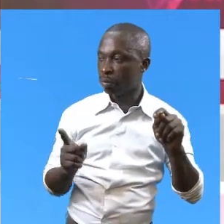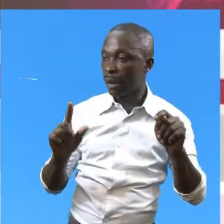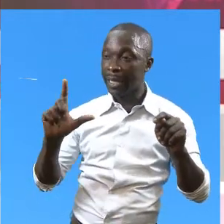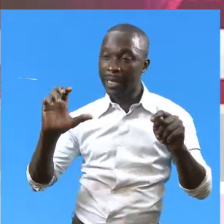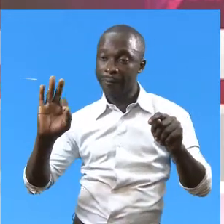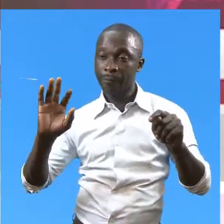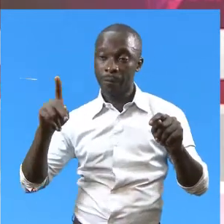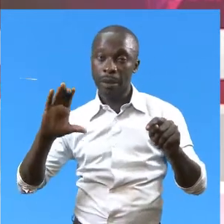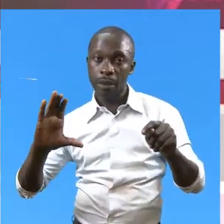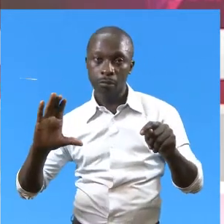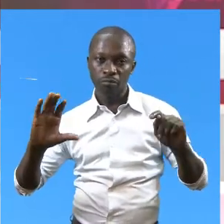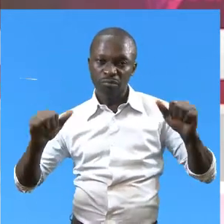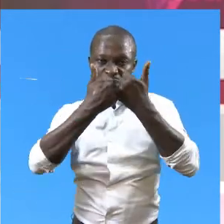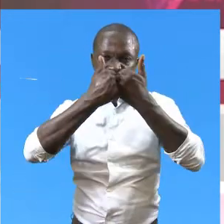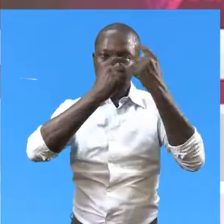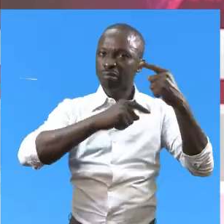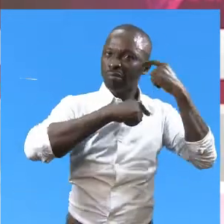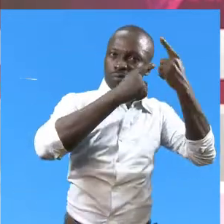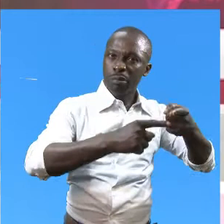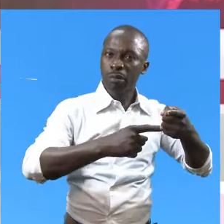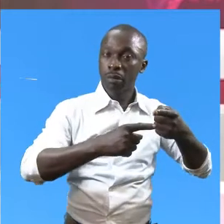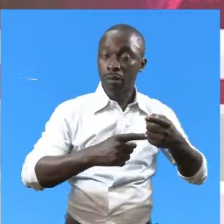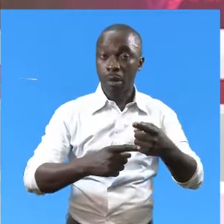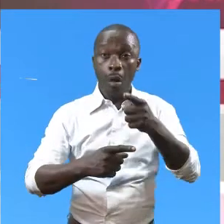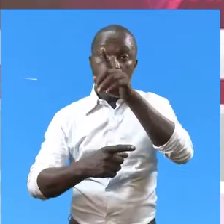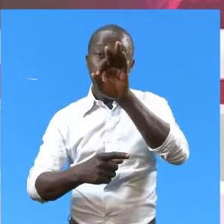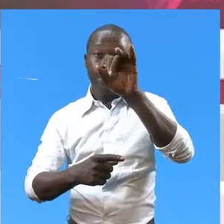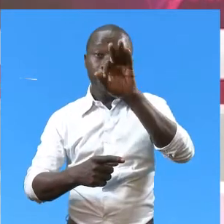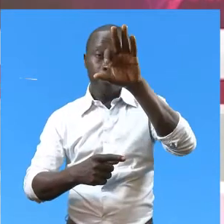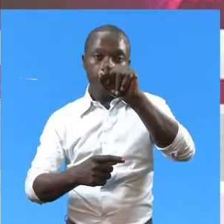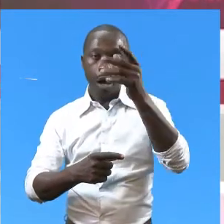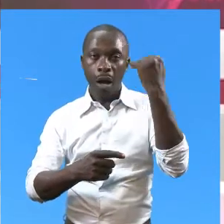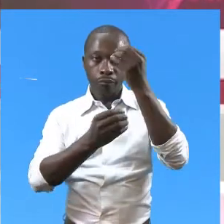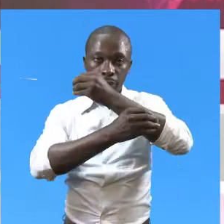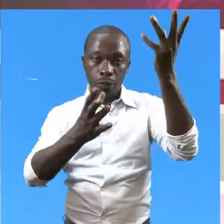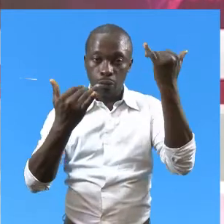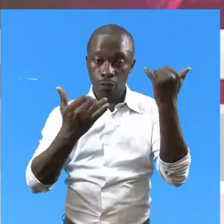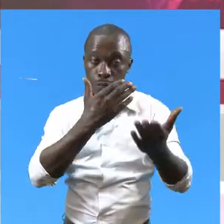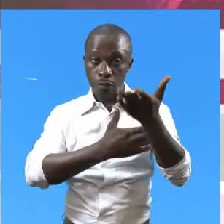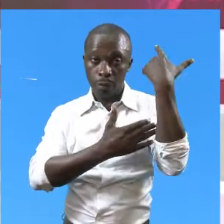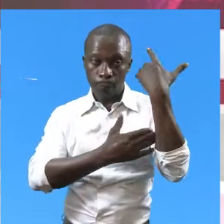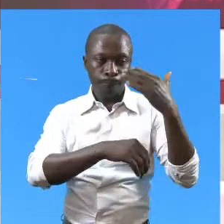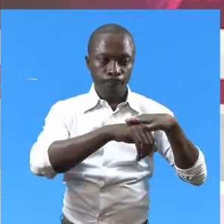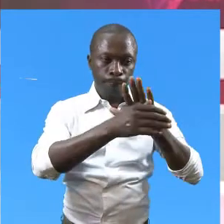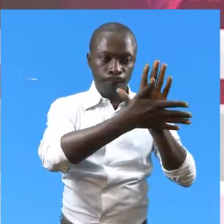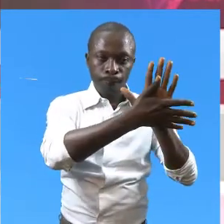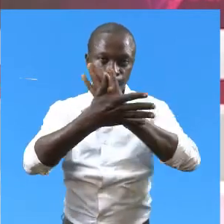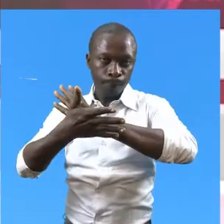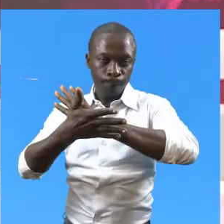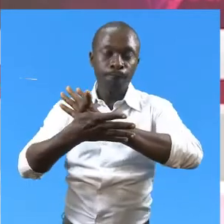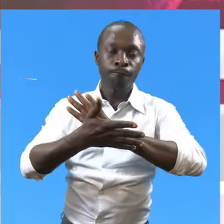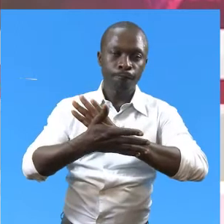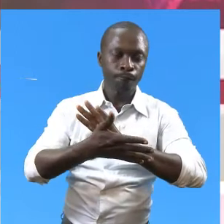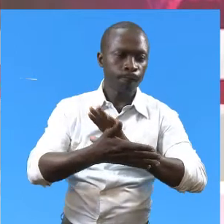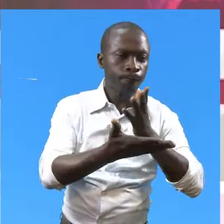et la Fédération camerounaise de football. L'annonce d'un entretien programmé de consultation entre les deux instances a été rendue